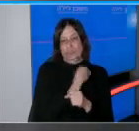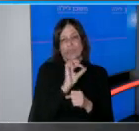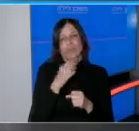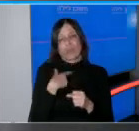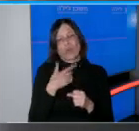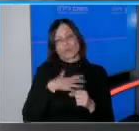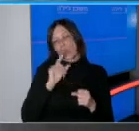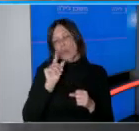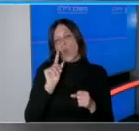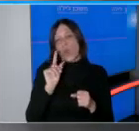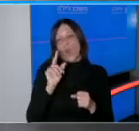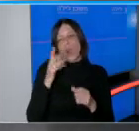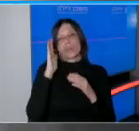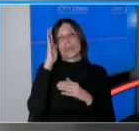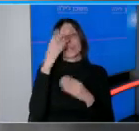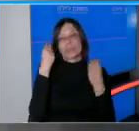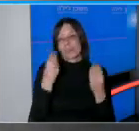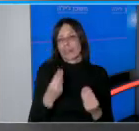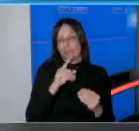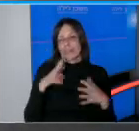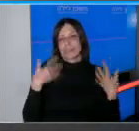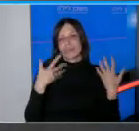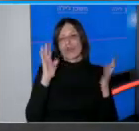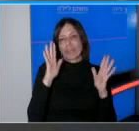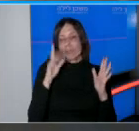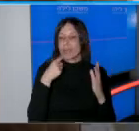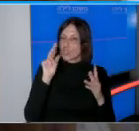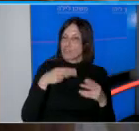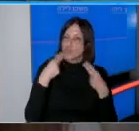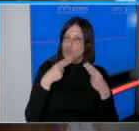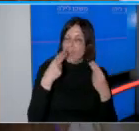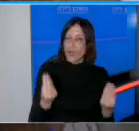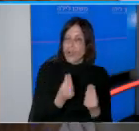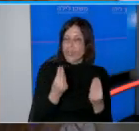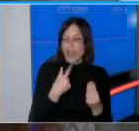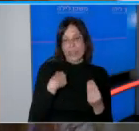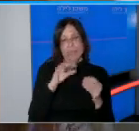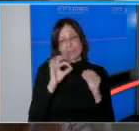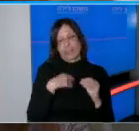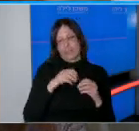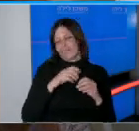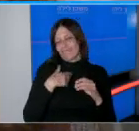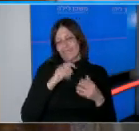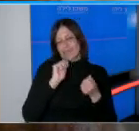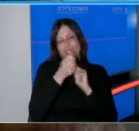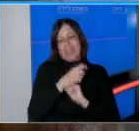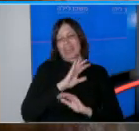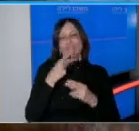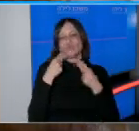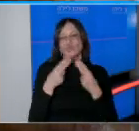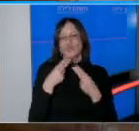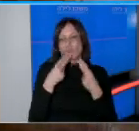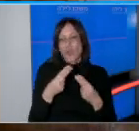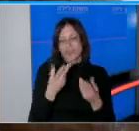נשמח יותר מדי. אתה צודק, אתה אומר, יש לך תשובה לכל דבר, אז הנה, אני שובר לך את הסטיגמה, אין לנו תשובות, אני ניצב